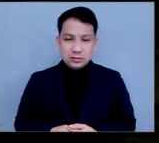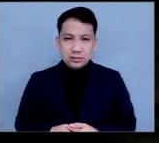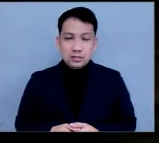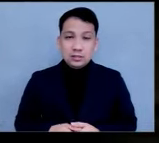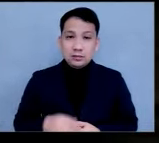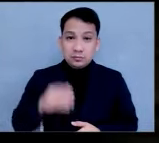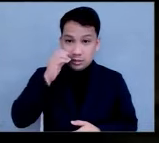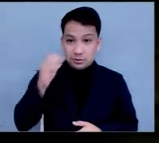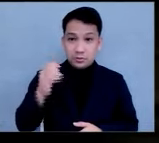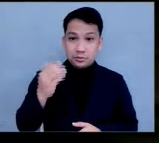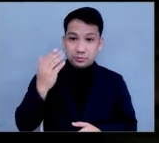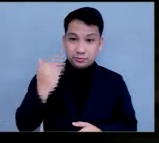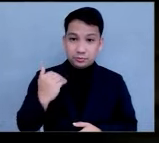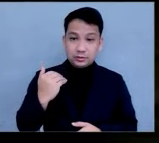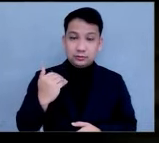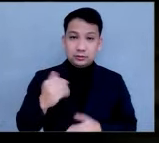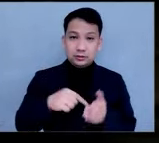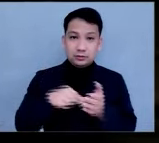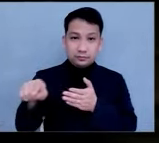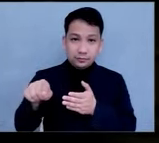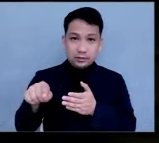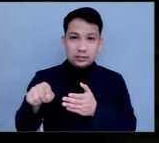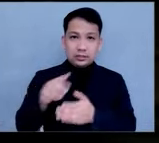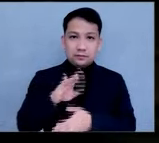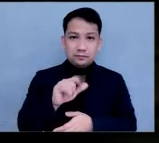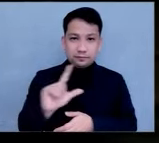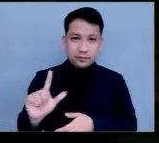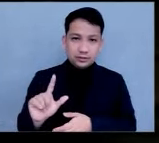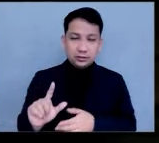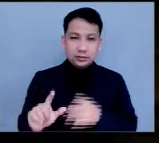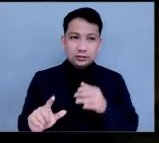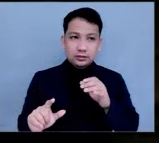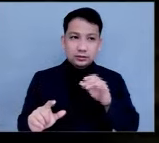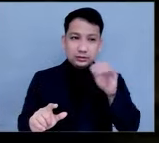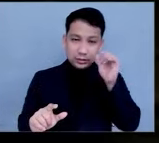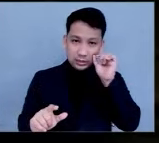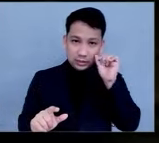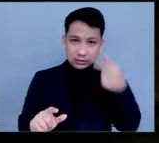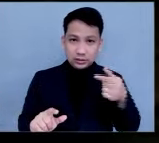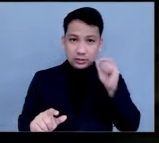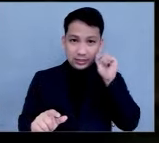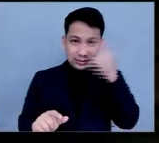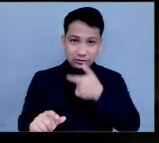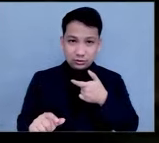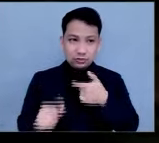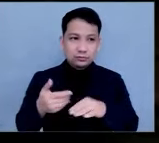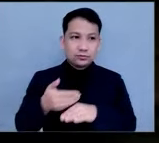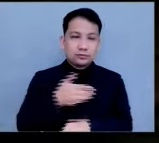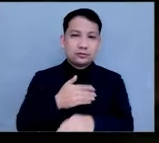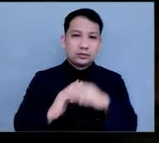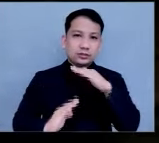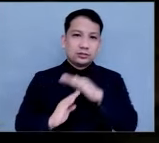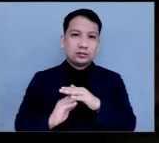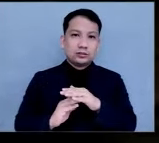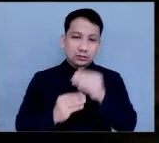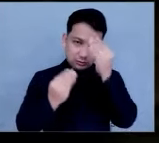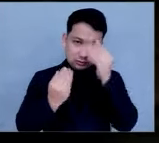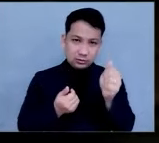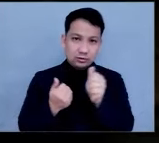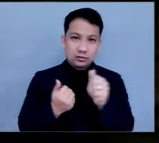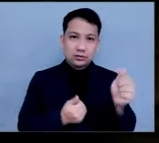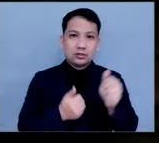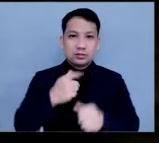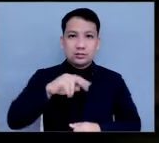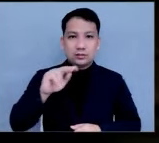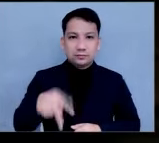Cheryl, dahil nakapagpiansa na ang kampo ni Guo bago ang itinakdang deadline ng korte, ay susundin na ngayon ng